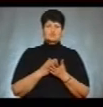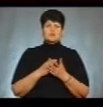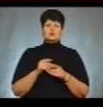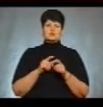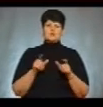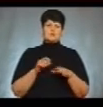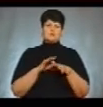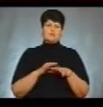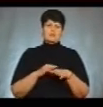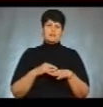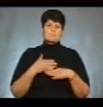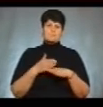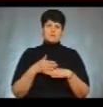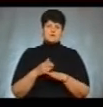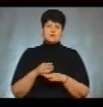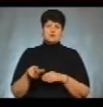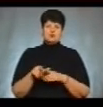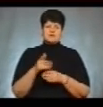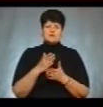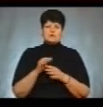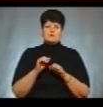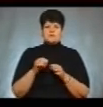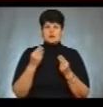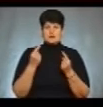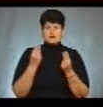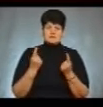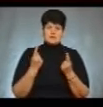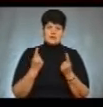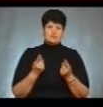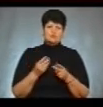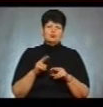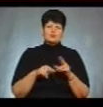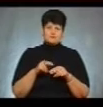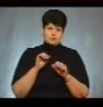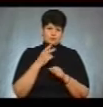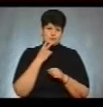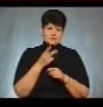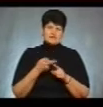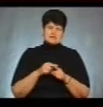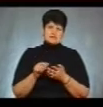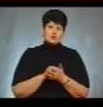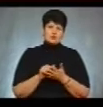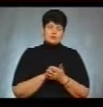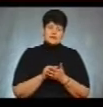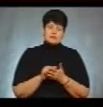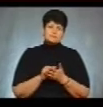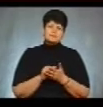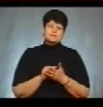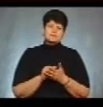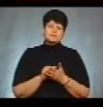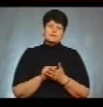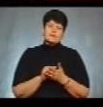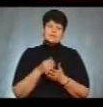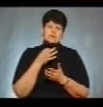яка здійснила поділ доріг, є управління капітального будівництва. Ми можемо також цей документ побачити, у відеоінформації там зазначено.